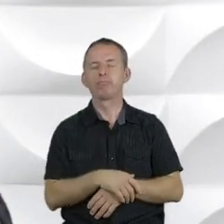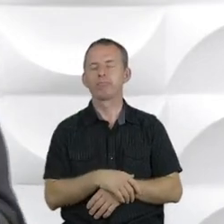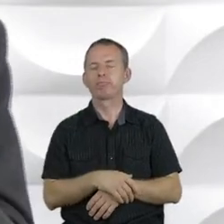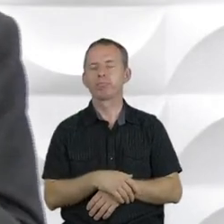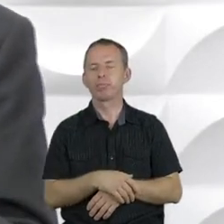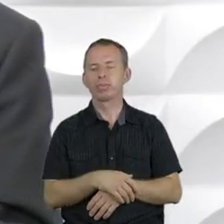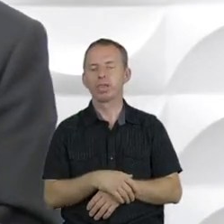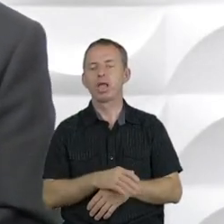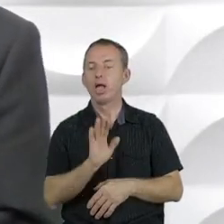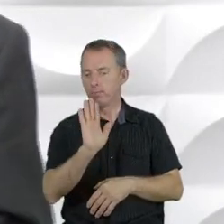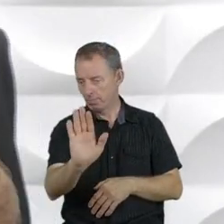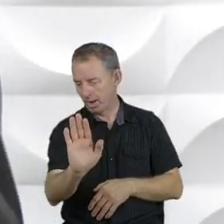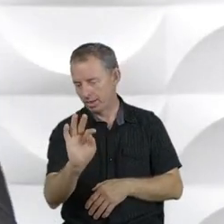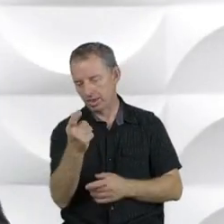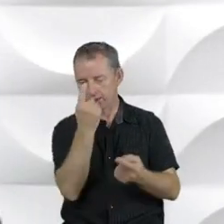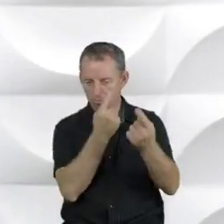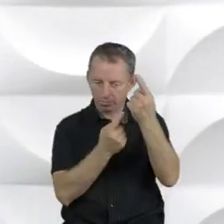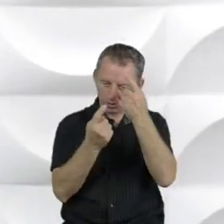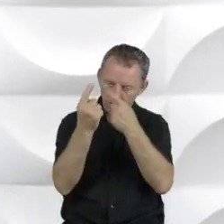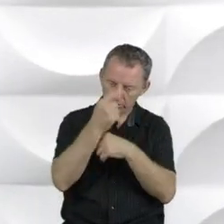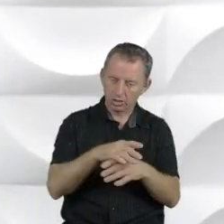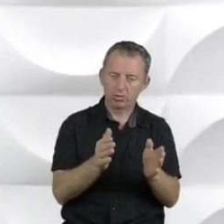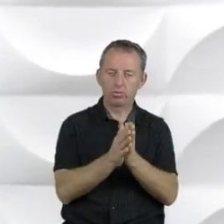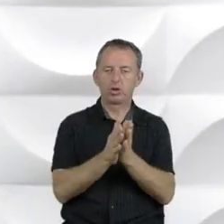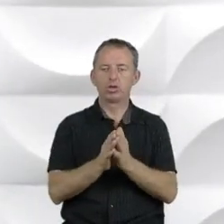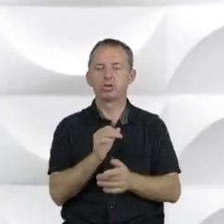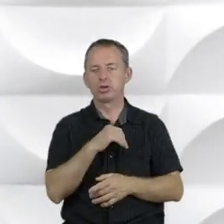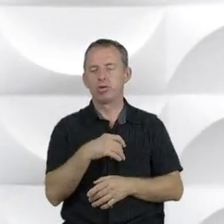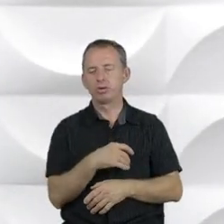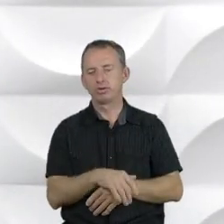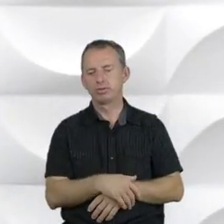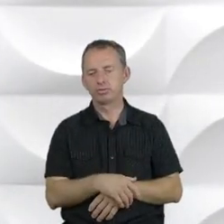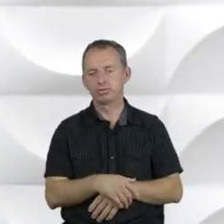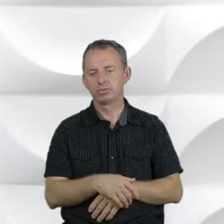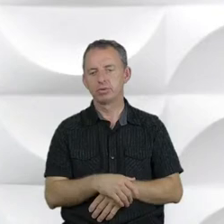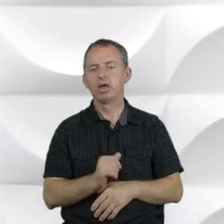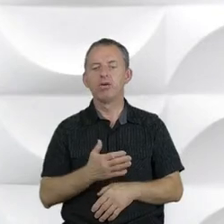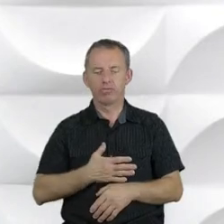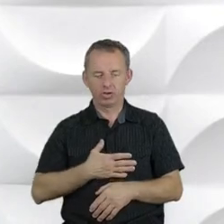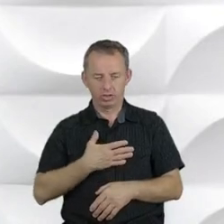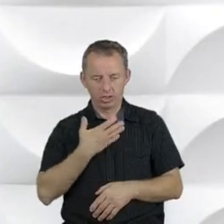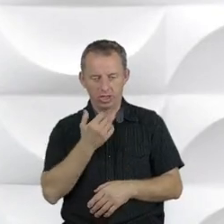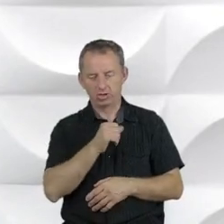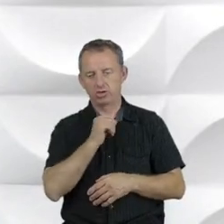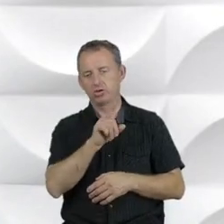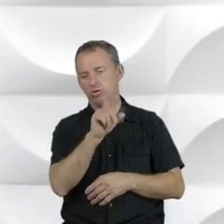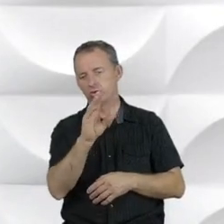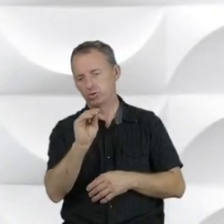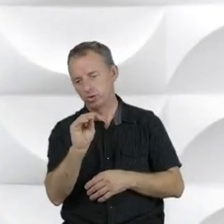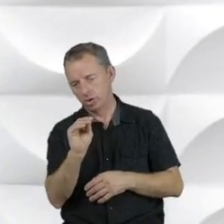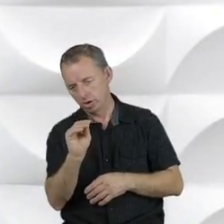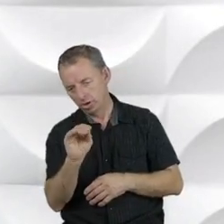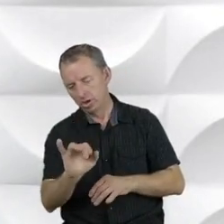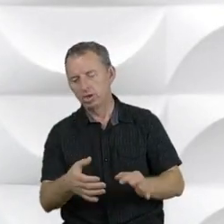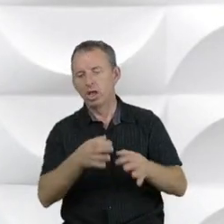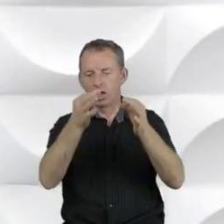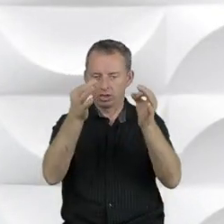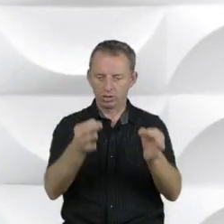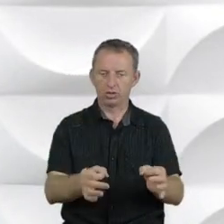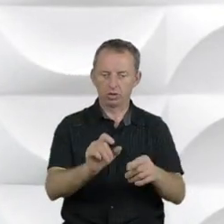Czy masz takie intencje, o które się modlisz? I wydaje się, że jak do tej